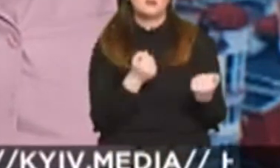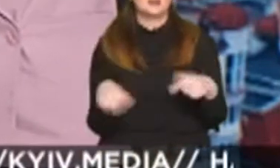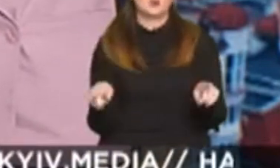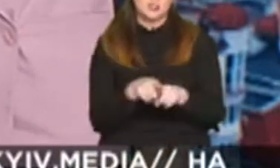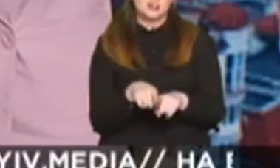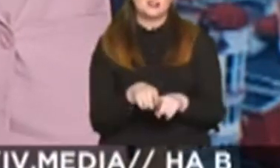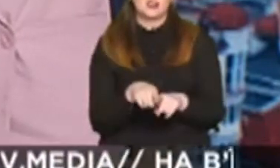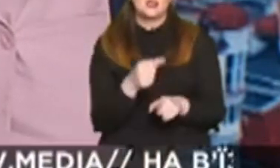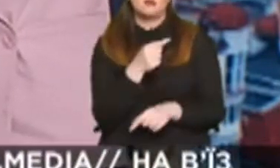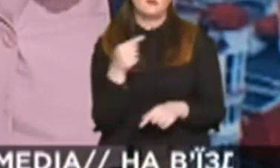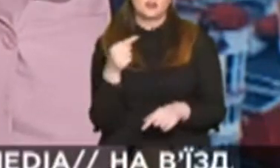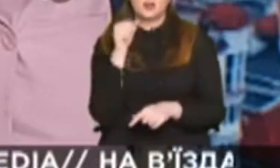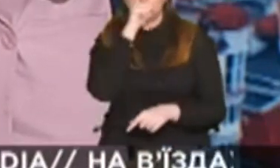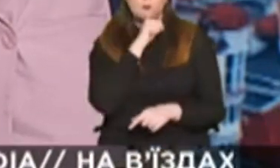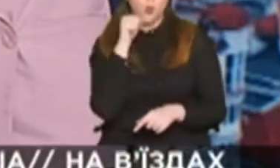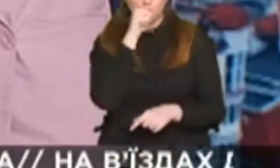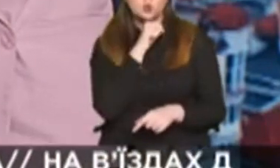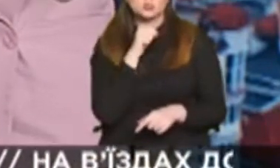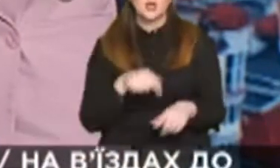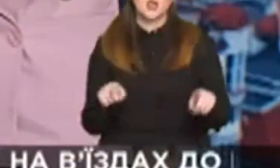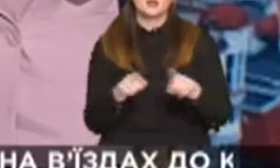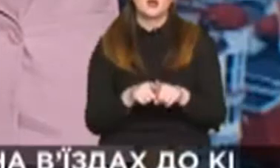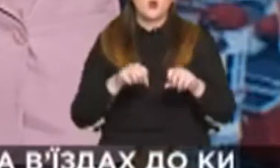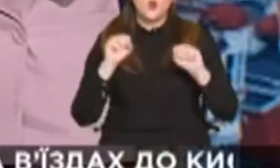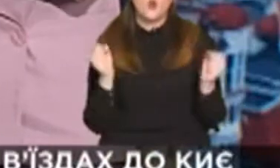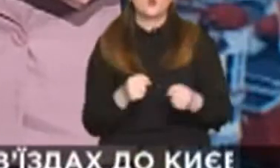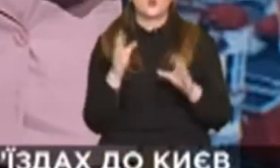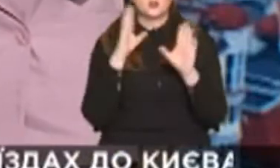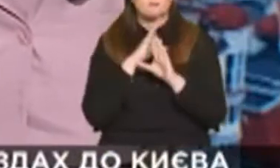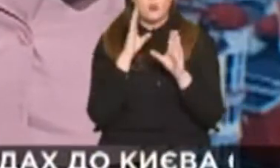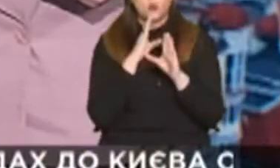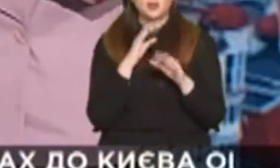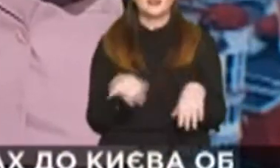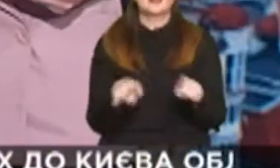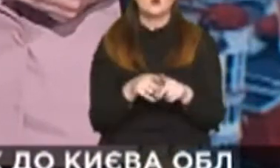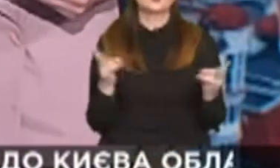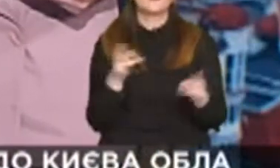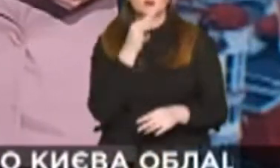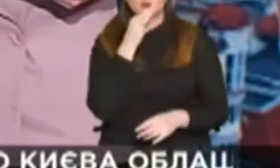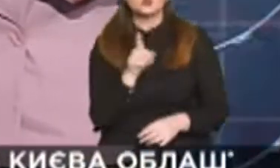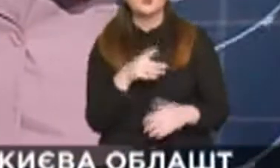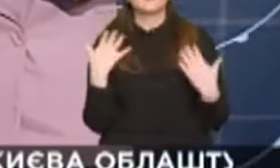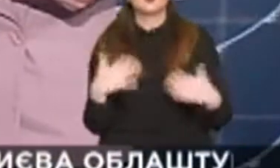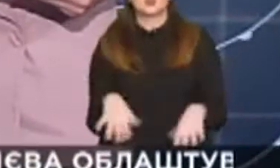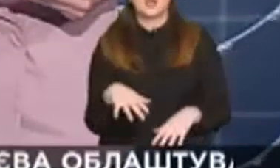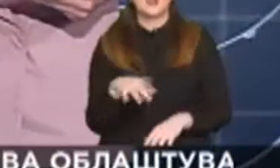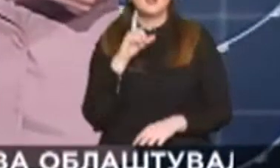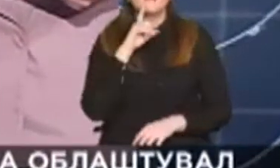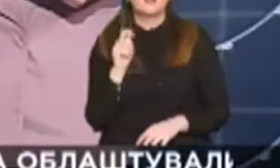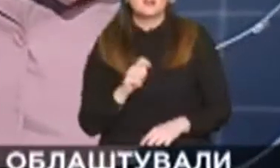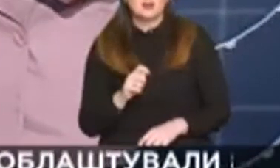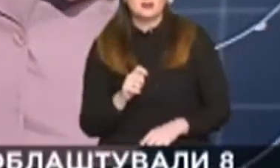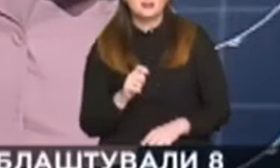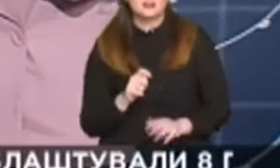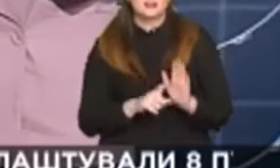такі від'ємні, такі морози і така холодна в нас погода. Ну і також варто зазначити, що вже із неділі